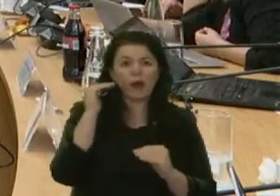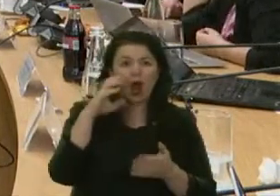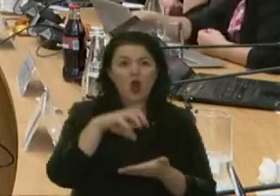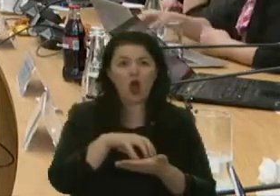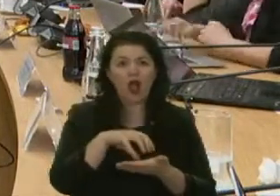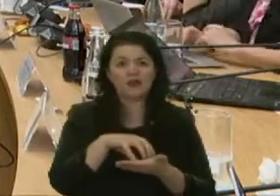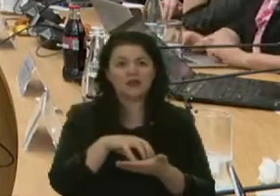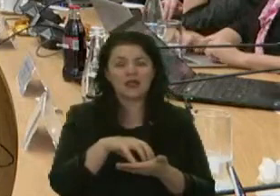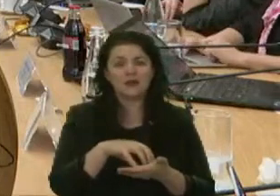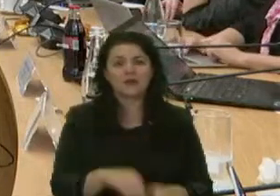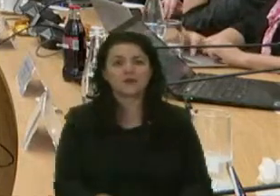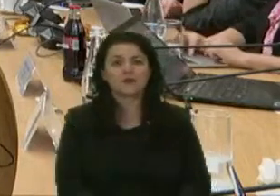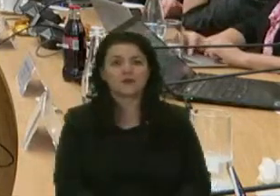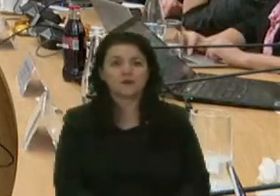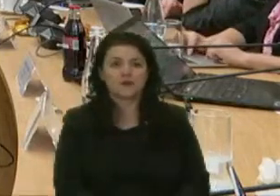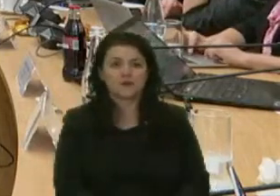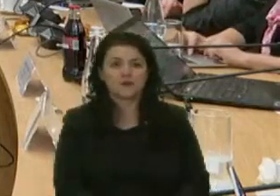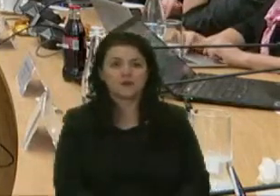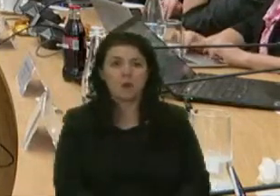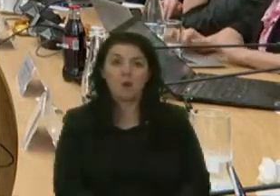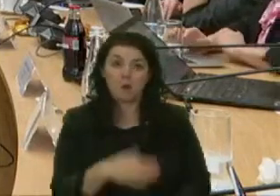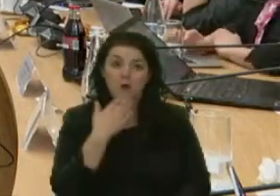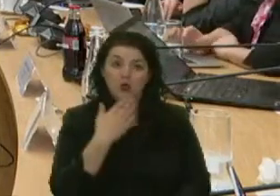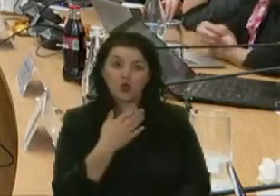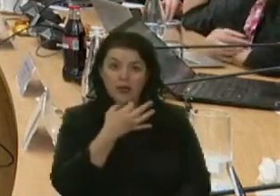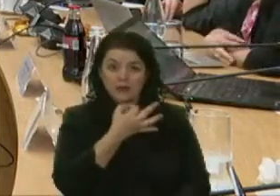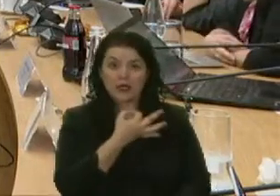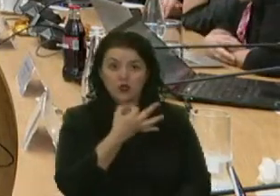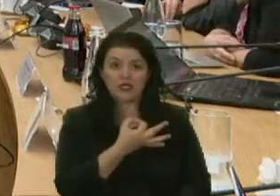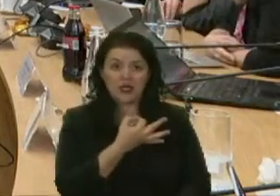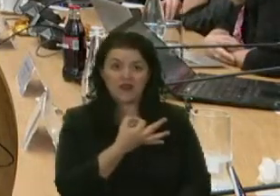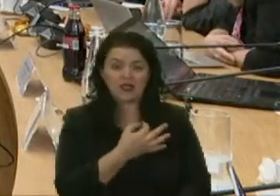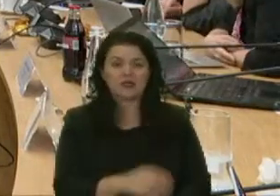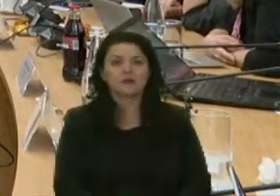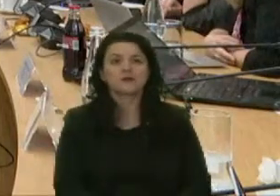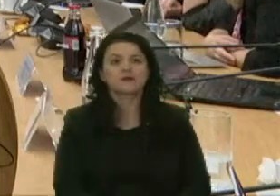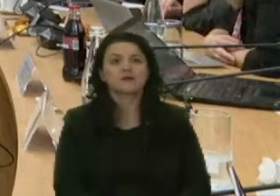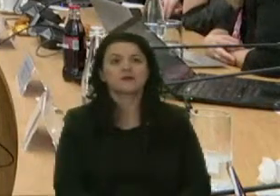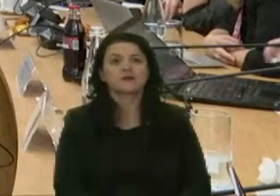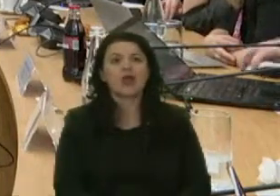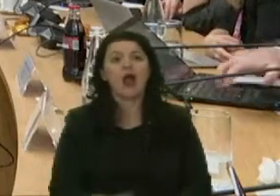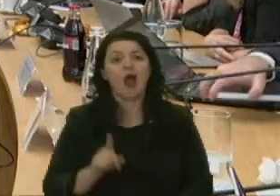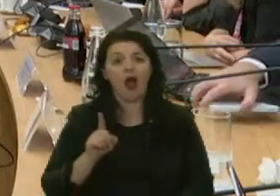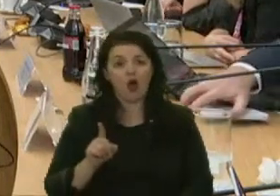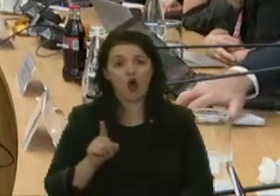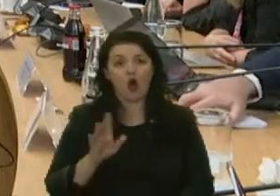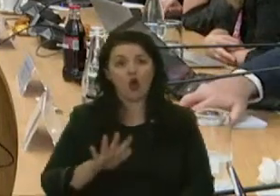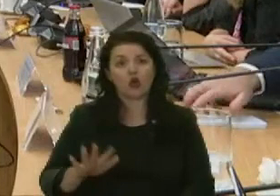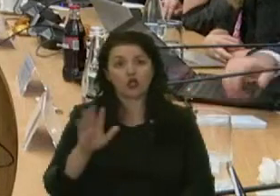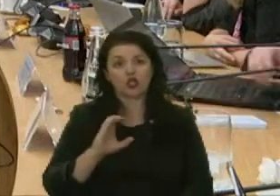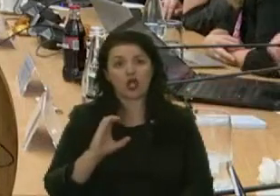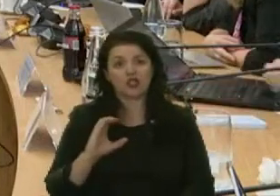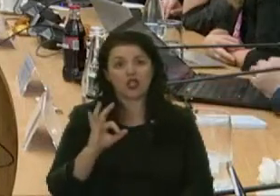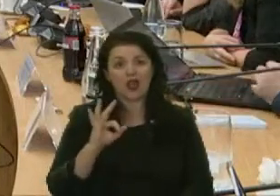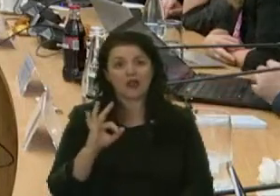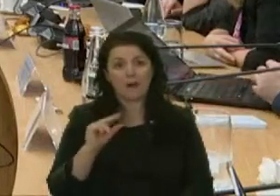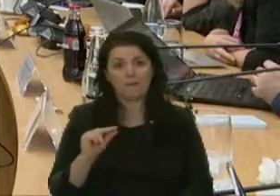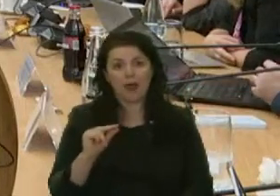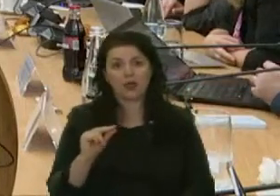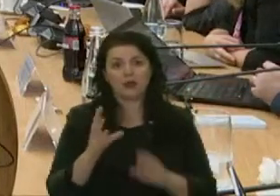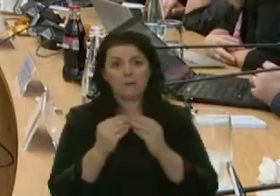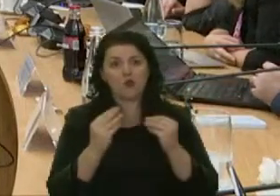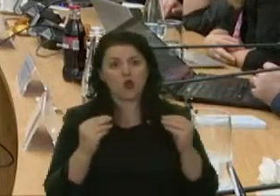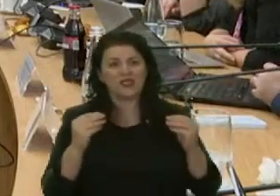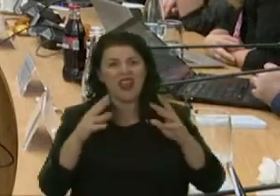Mulțumesc vă mulțumesc pentru intervenție acolo în zona CTP ului sunt extrem de multe